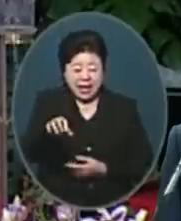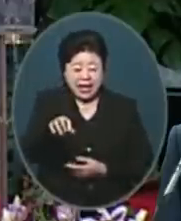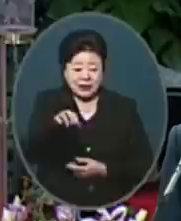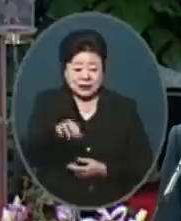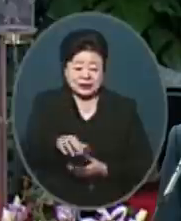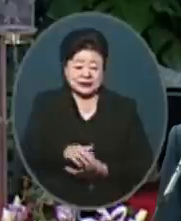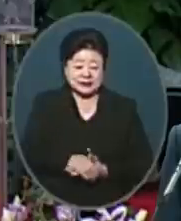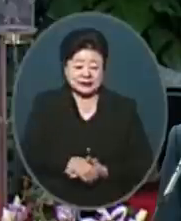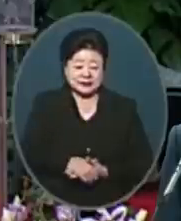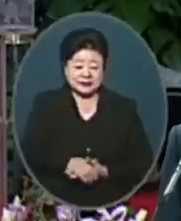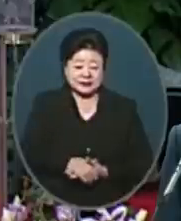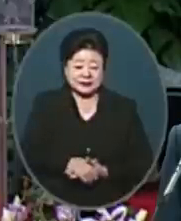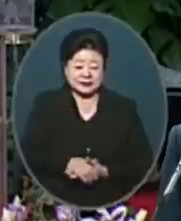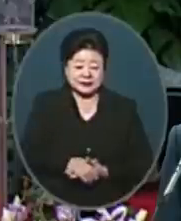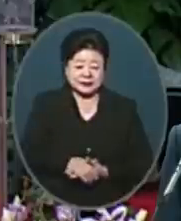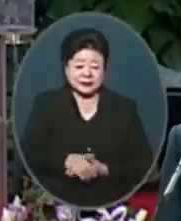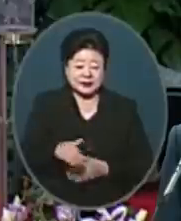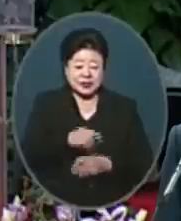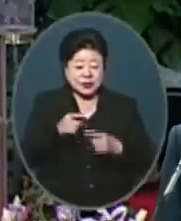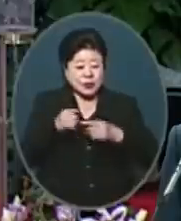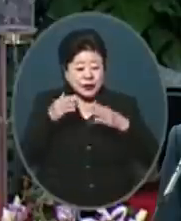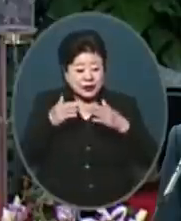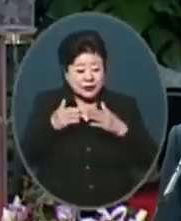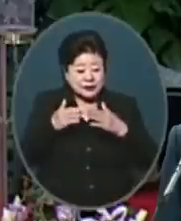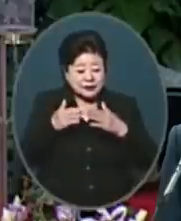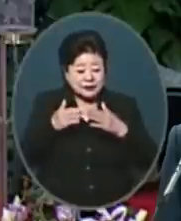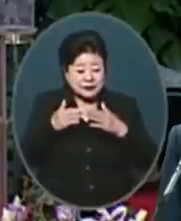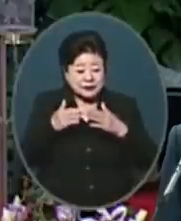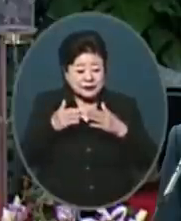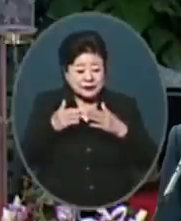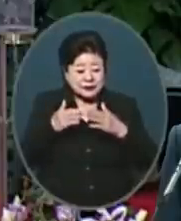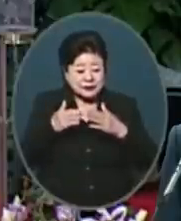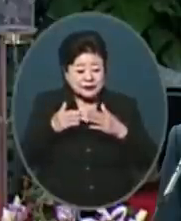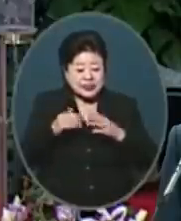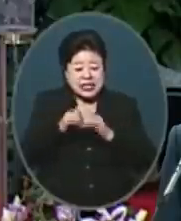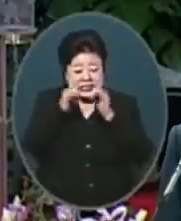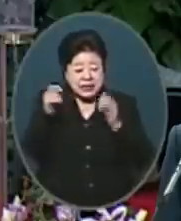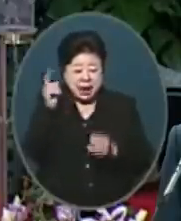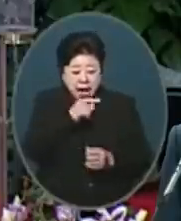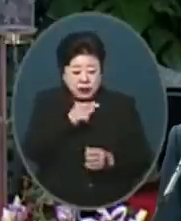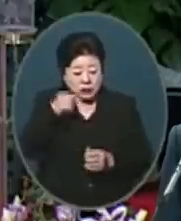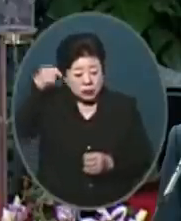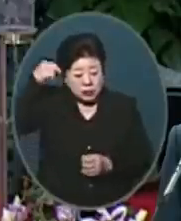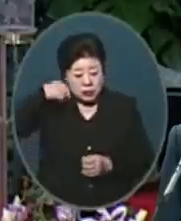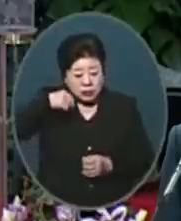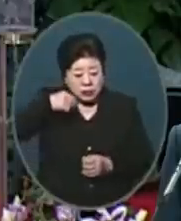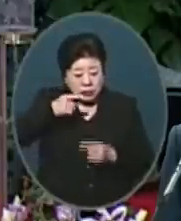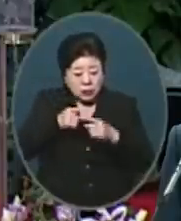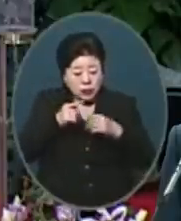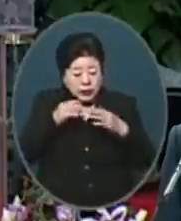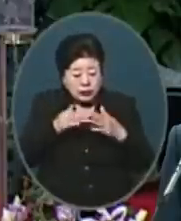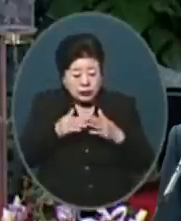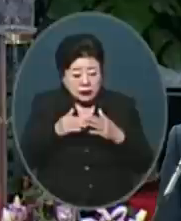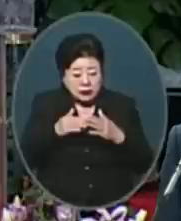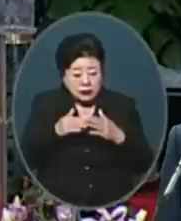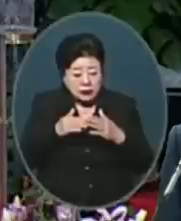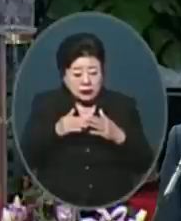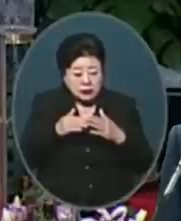법치학에서 빠져 교회를 사회 악으로 여기고 교회를